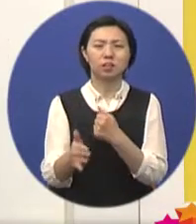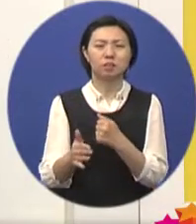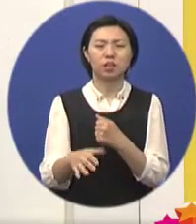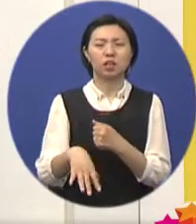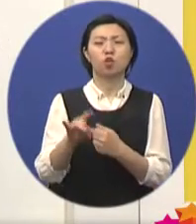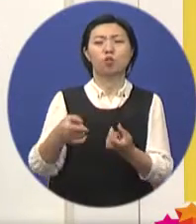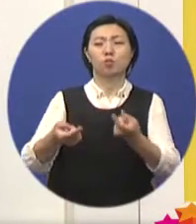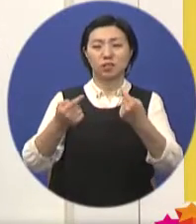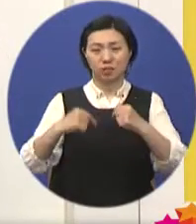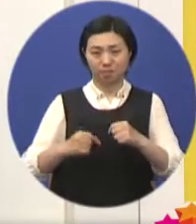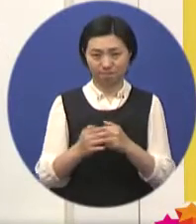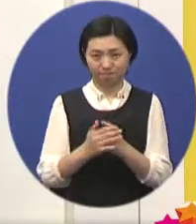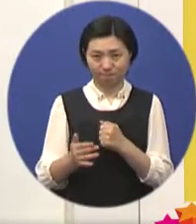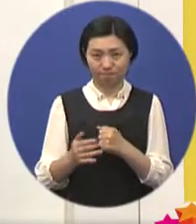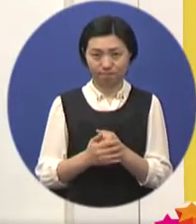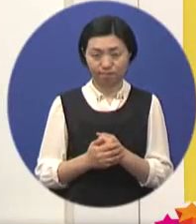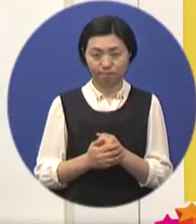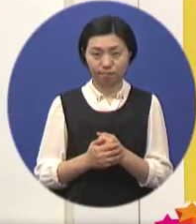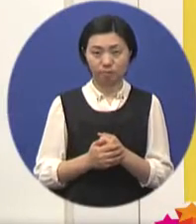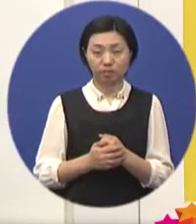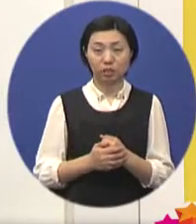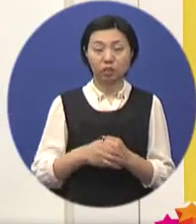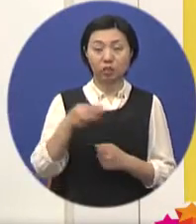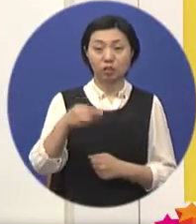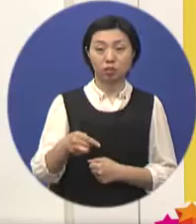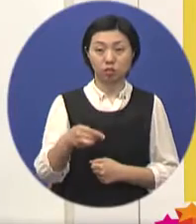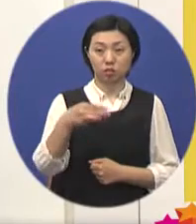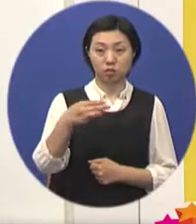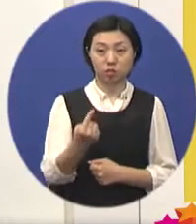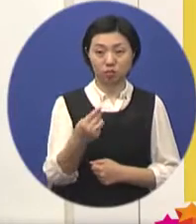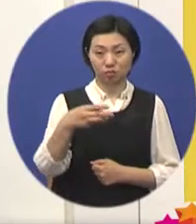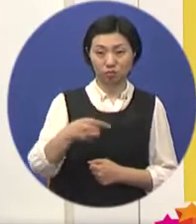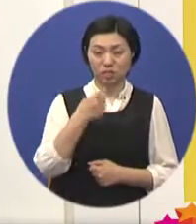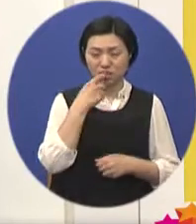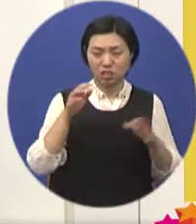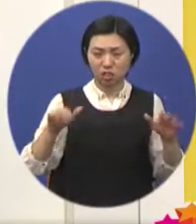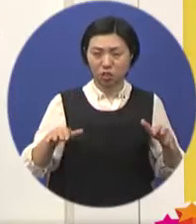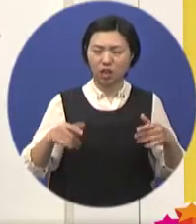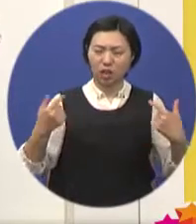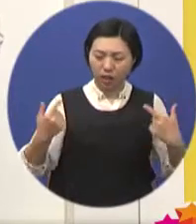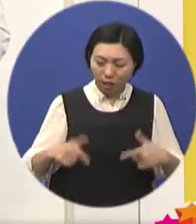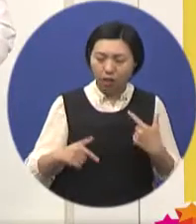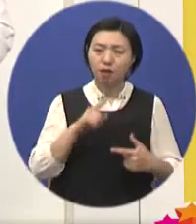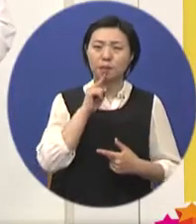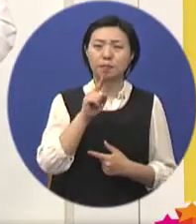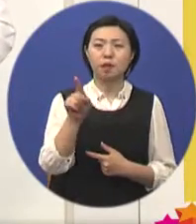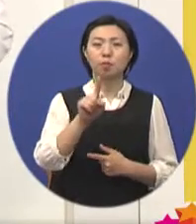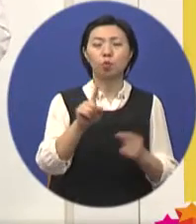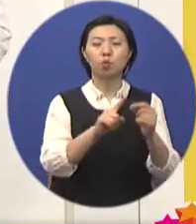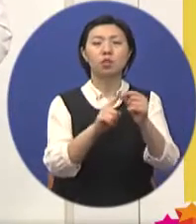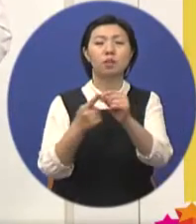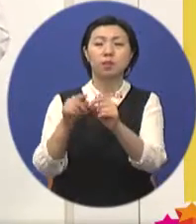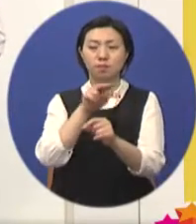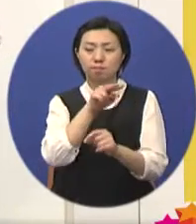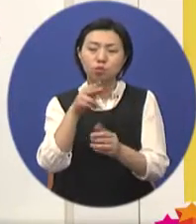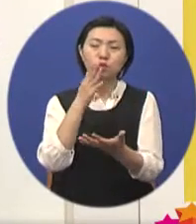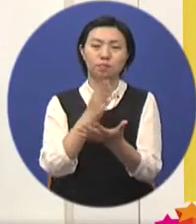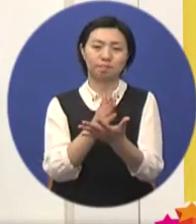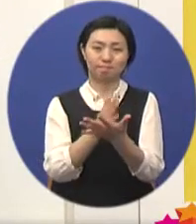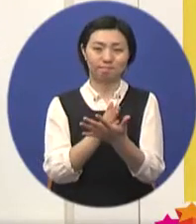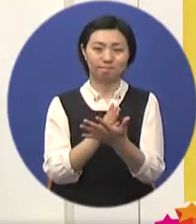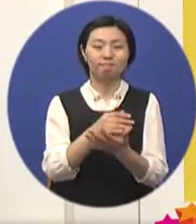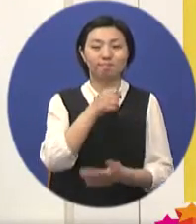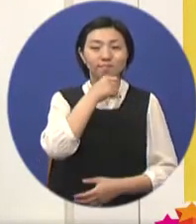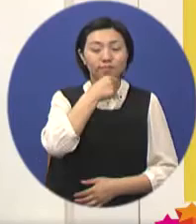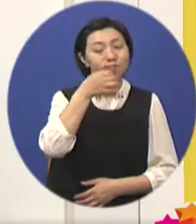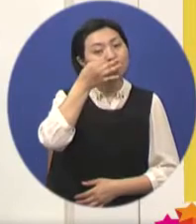네. 늘상 우리 저 네. 트로트 천사 분께서 얘기하잖아요. 네. 자막 보지 말라고. 네. 예. 노래 잘 들었습니다. 네. 점수